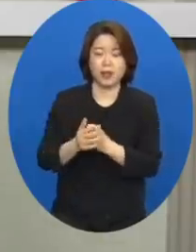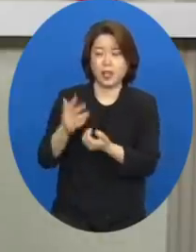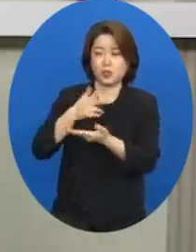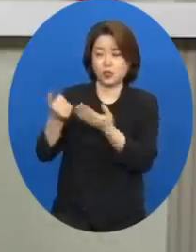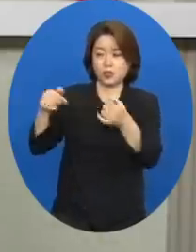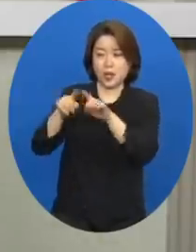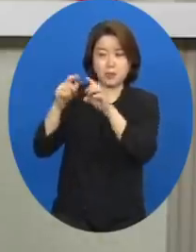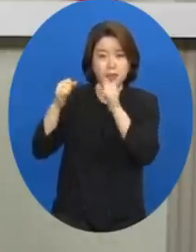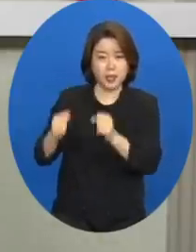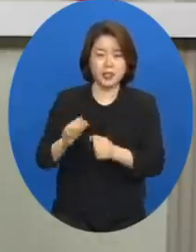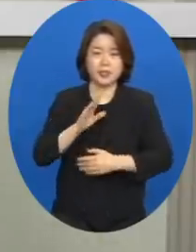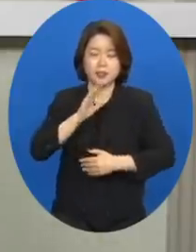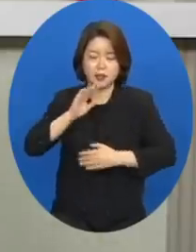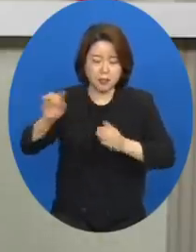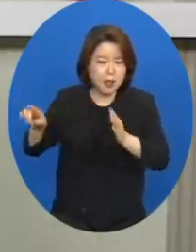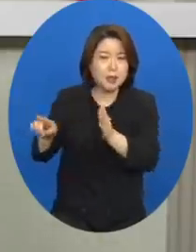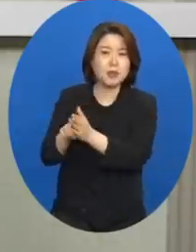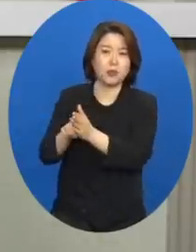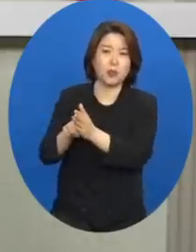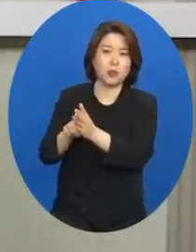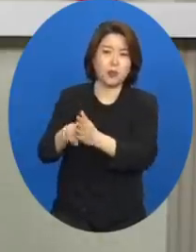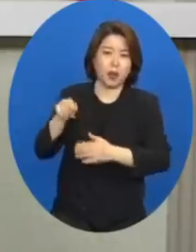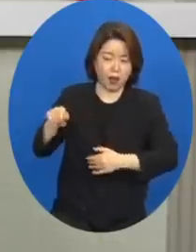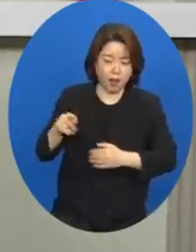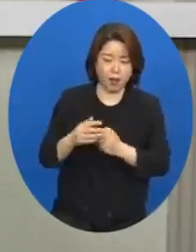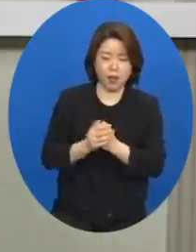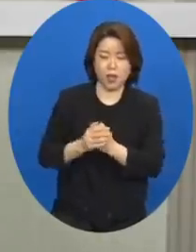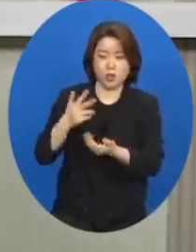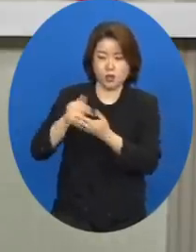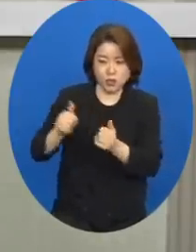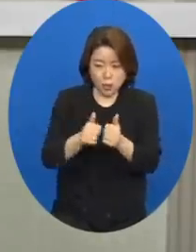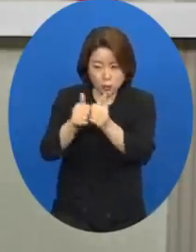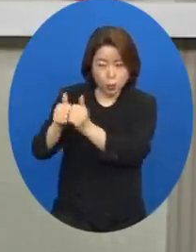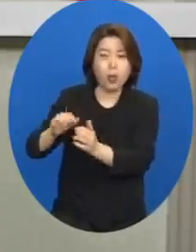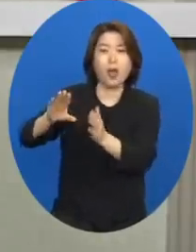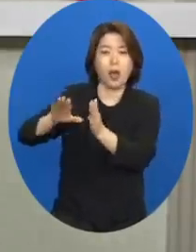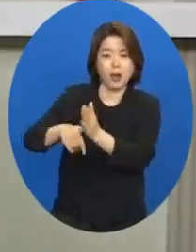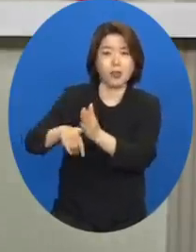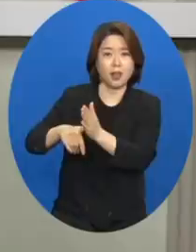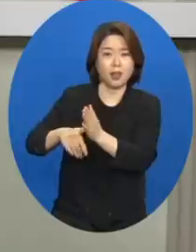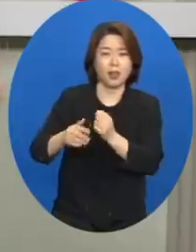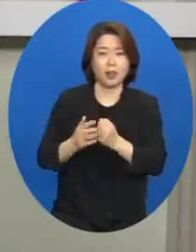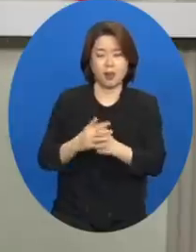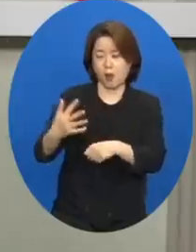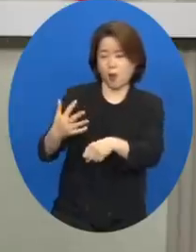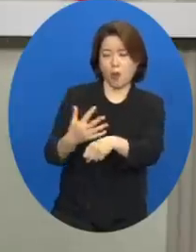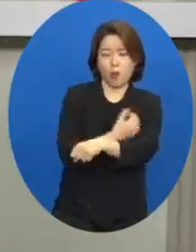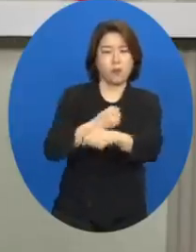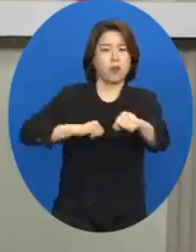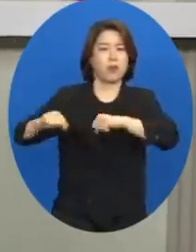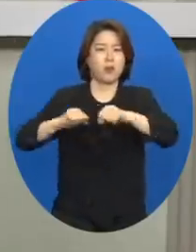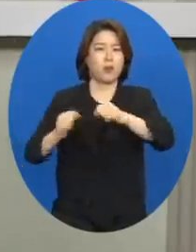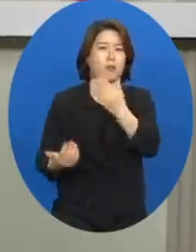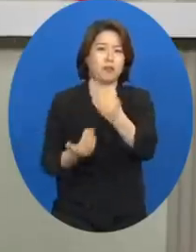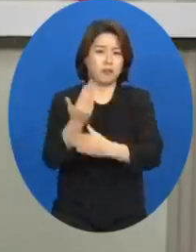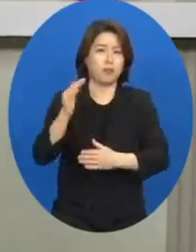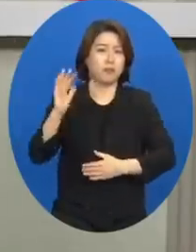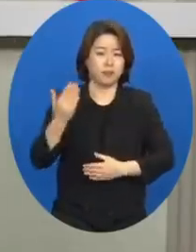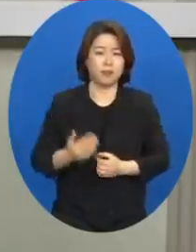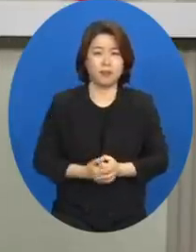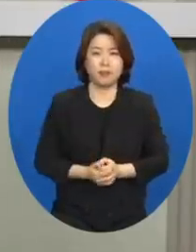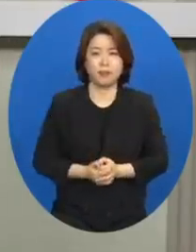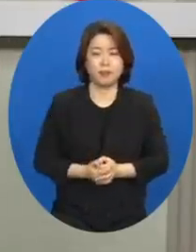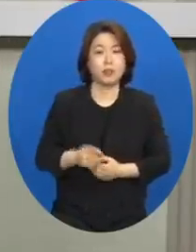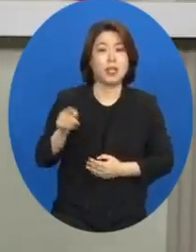계시는 것을 정말 믿고 그리고 주님과 동행하게 될 때 엄청난 역사가 일어나게 됩니다